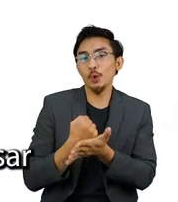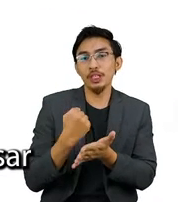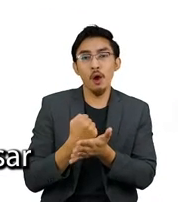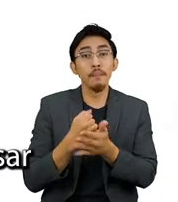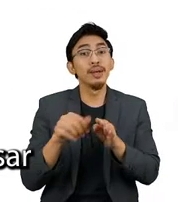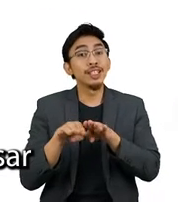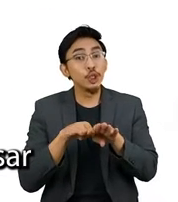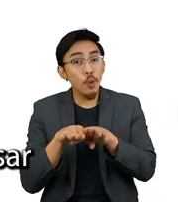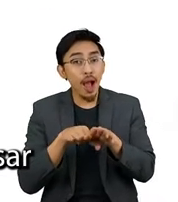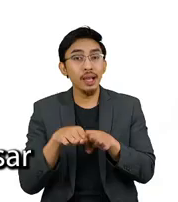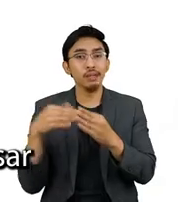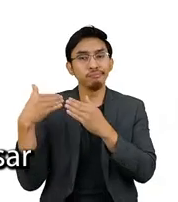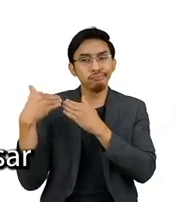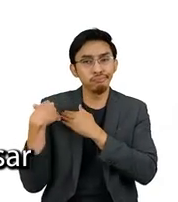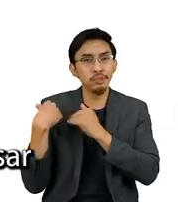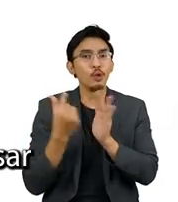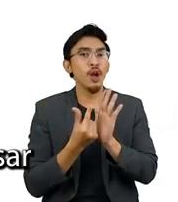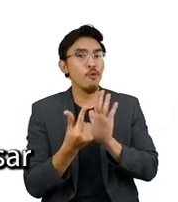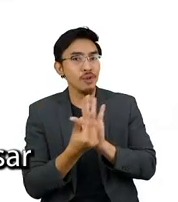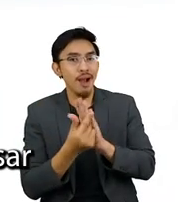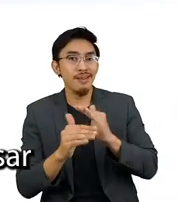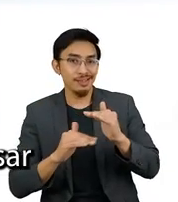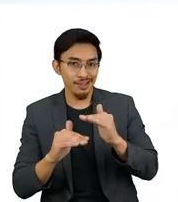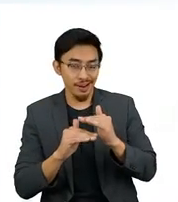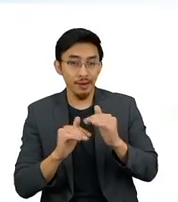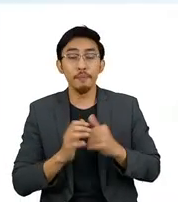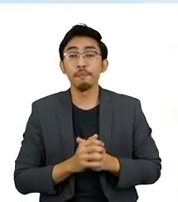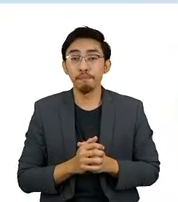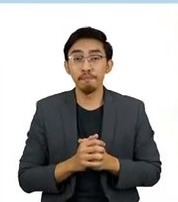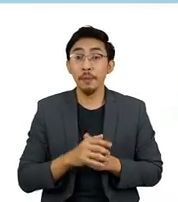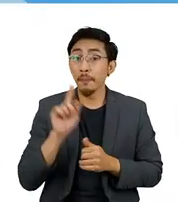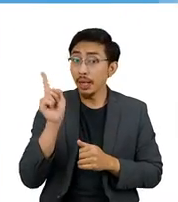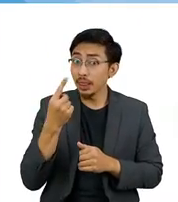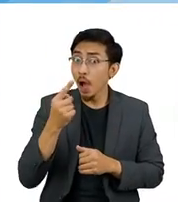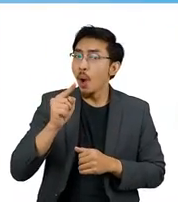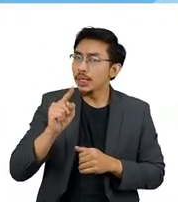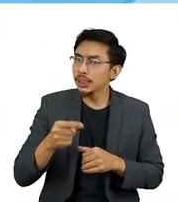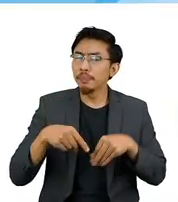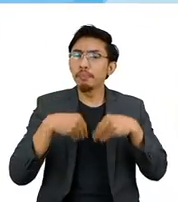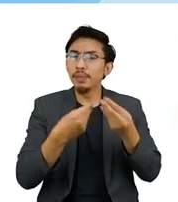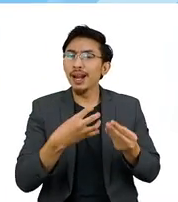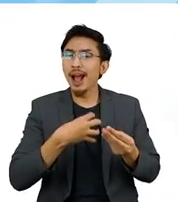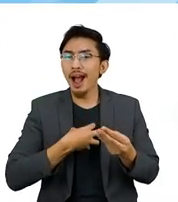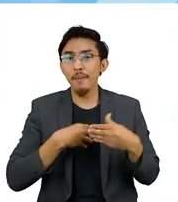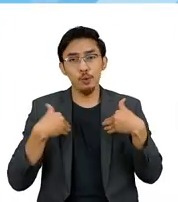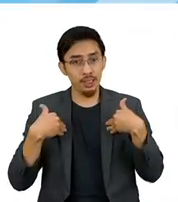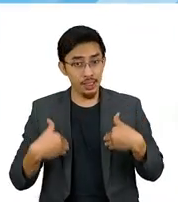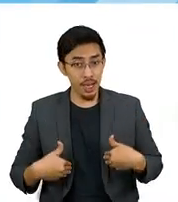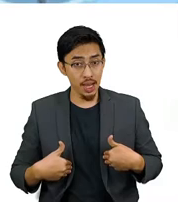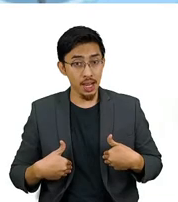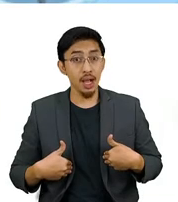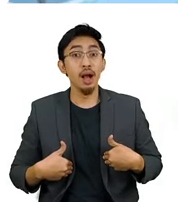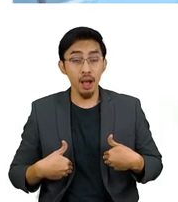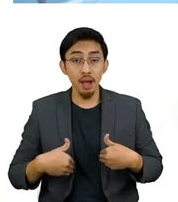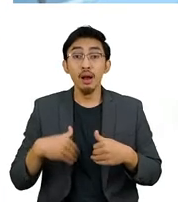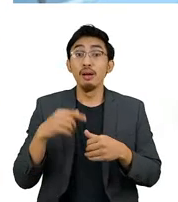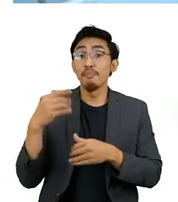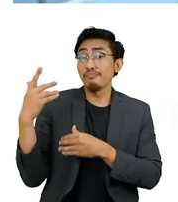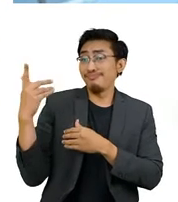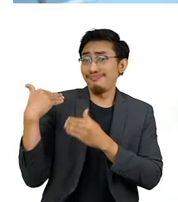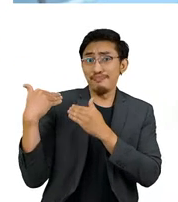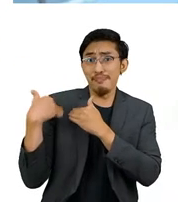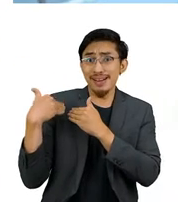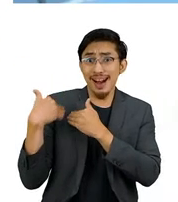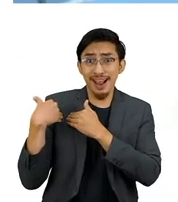sesuai yang diamanatkan dalam konstitusi dan undang-undang dasar pemerintah kita wajib menjamin hak asasi manusia terutama karena